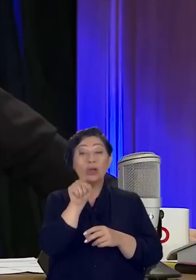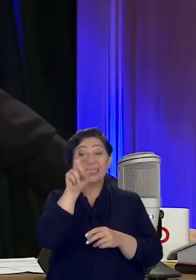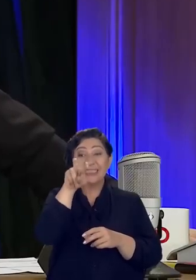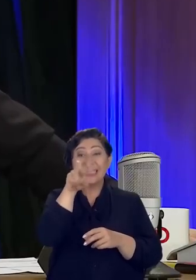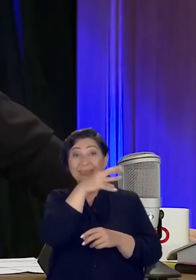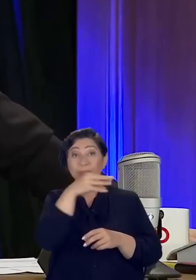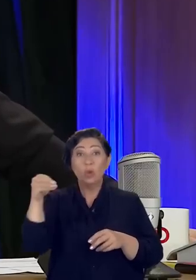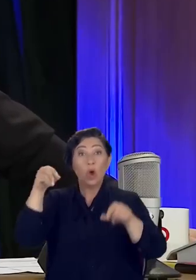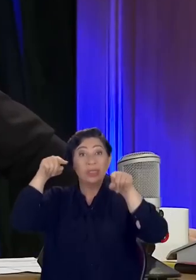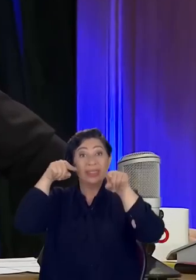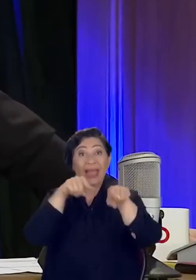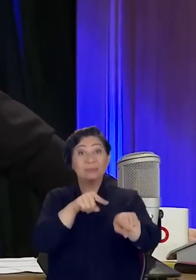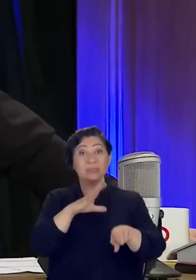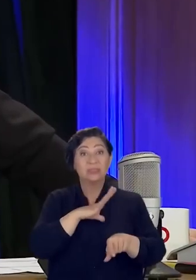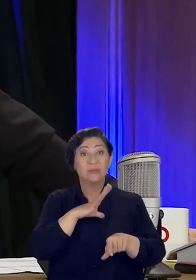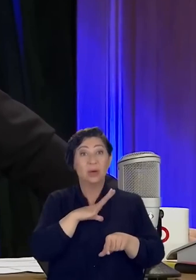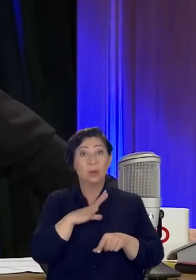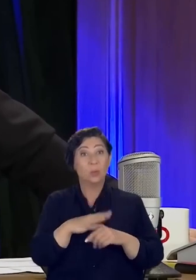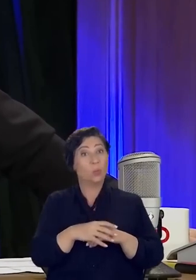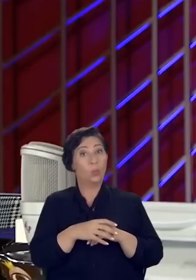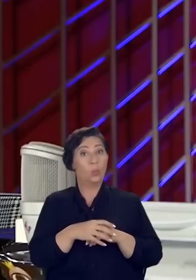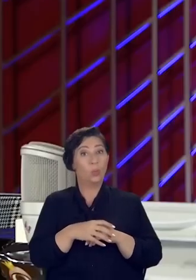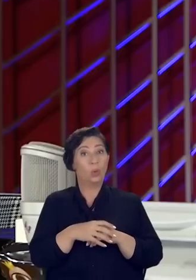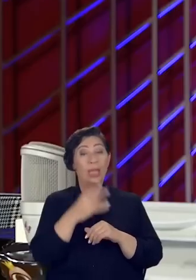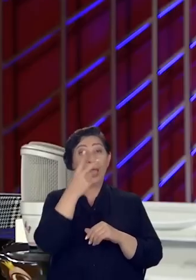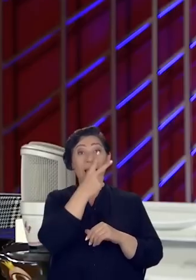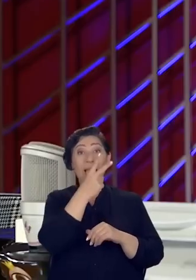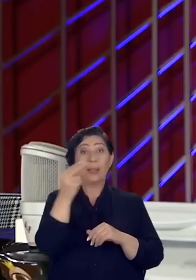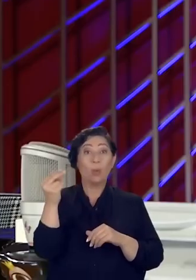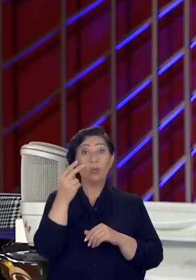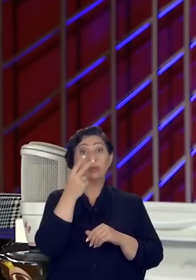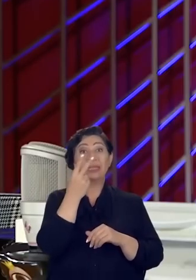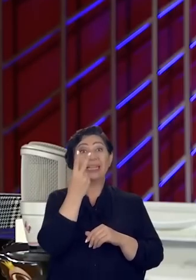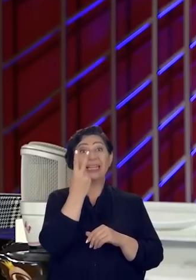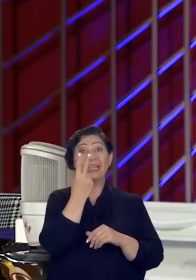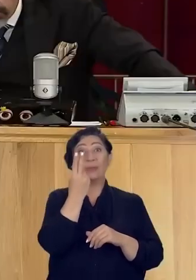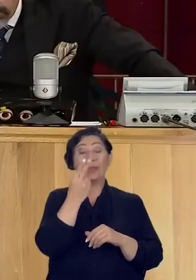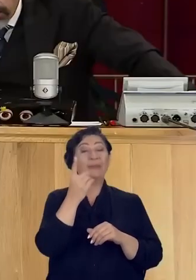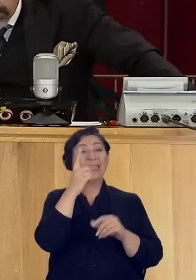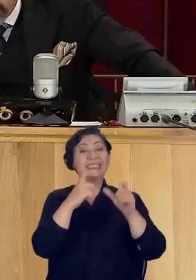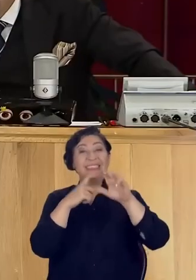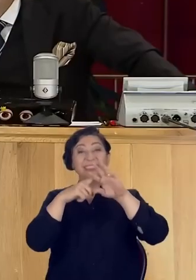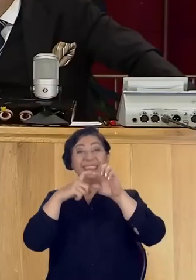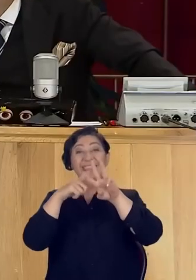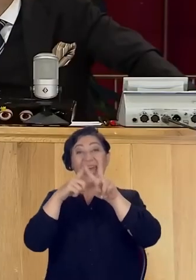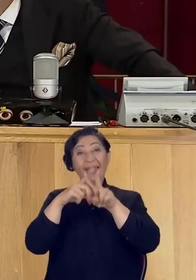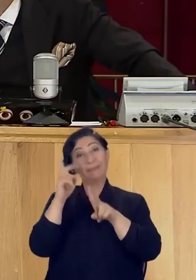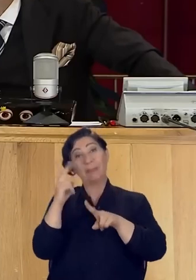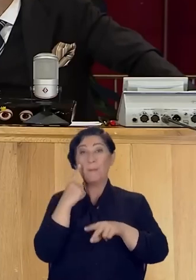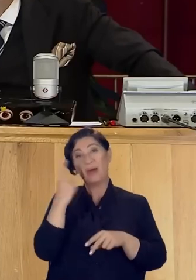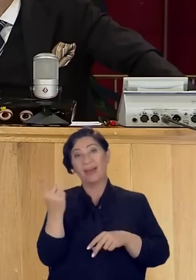2.8 milyon takipçisi var. Ya bak, ha bir de Seren Serengil'i düşün.